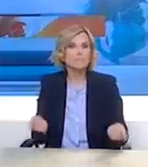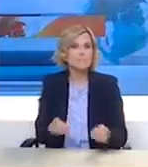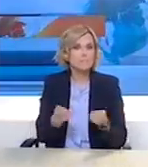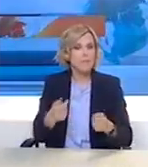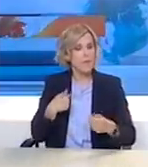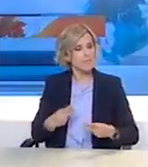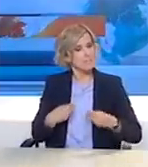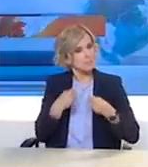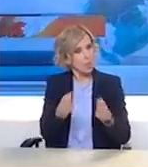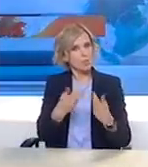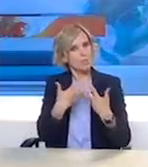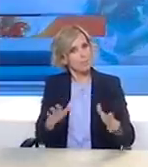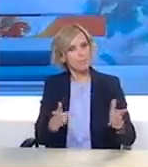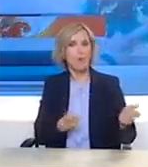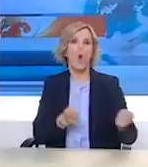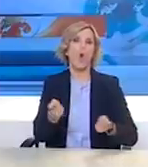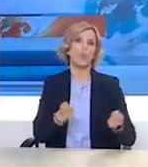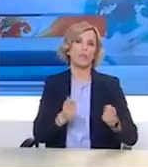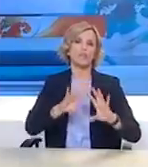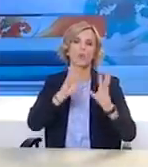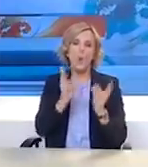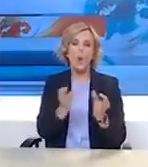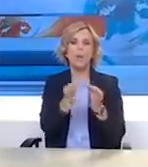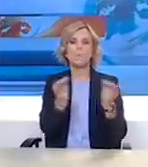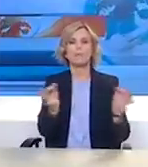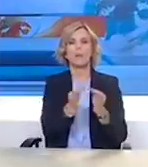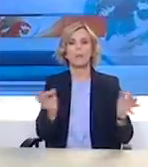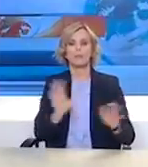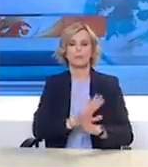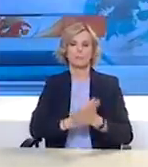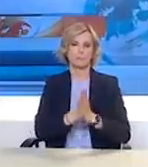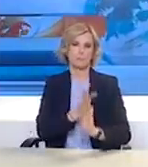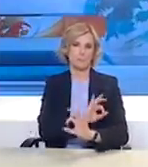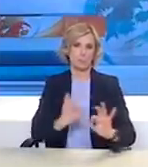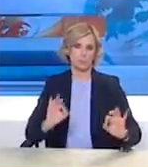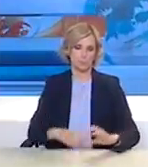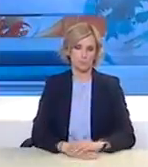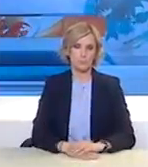δοθεί οι απαραίτητες οδηγίες και νομίζω ότι όλα τα μέτρα προφύλαξης θα τηρηθούν στο ακέραιο.